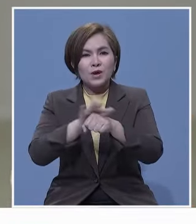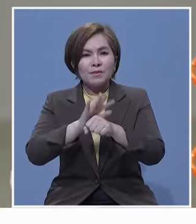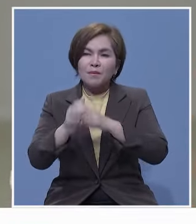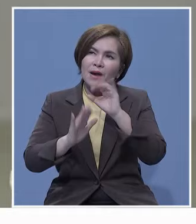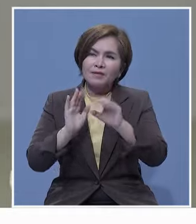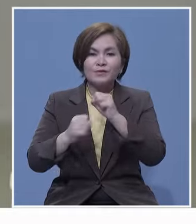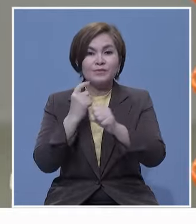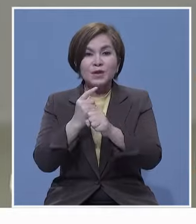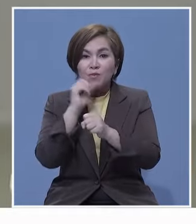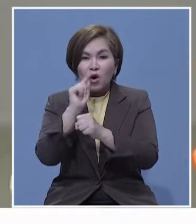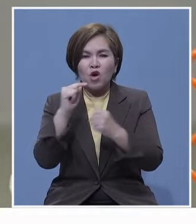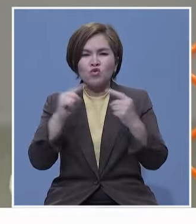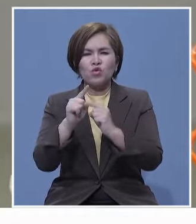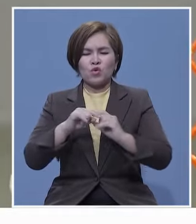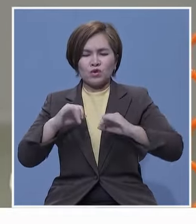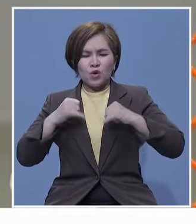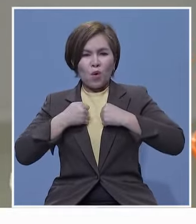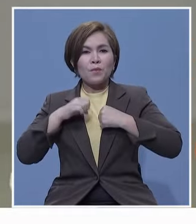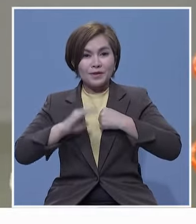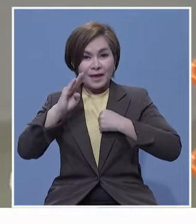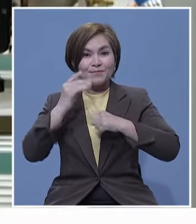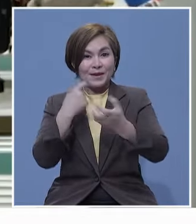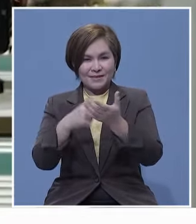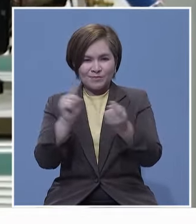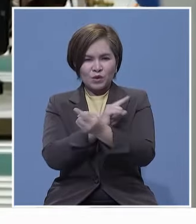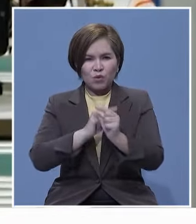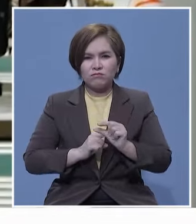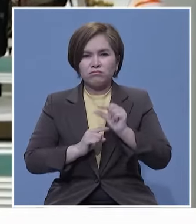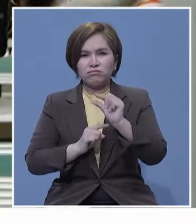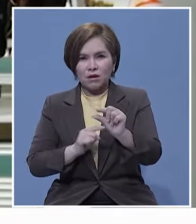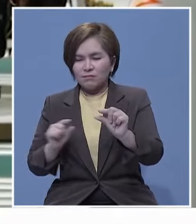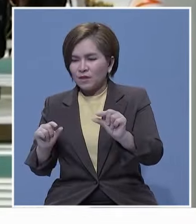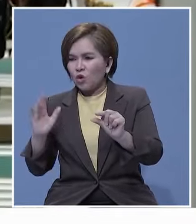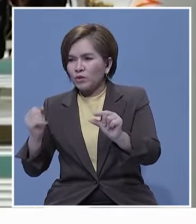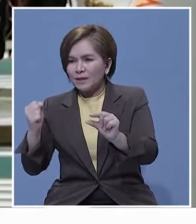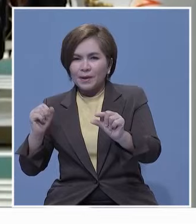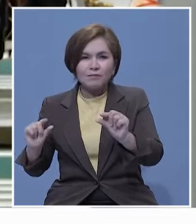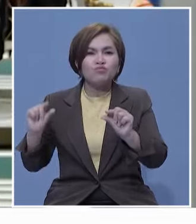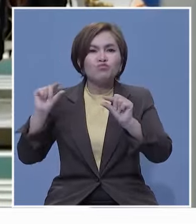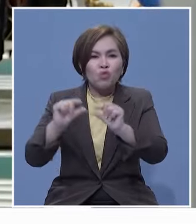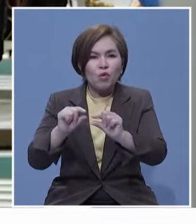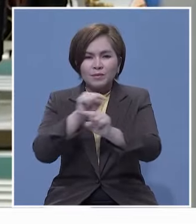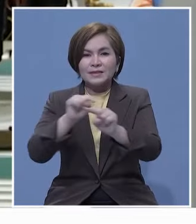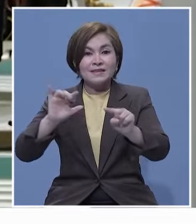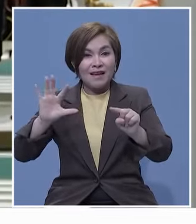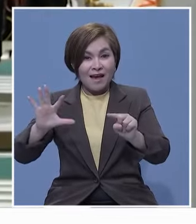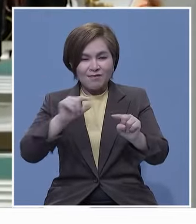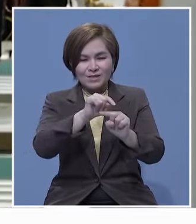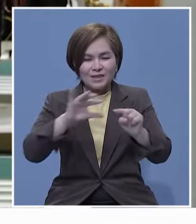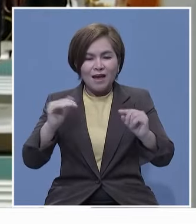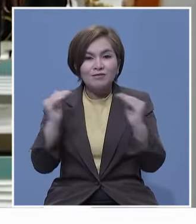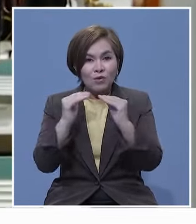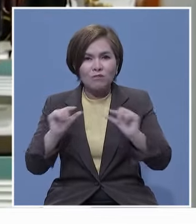เงินสมทบประกันสังคมของฝ่ายนายจ้างและลูกจ้างจากเดิมที่ส่งกันเนี่ยฝ่ายละ 5%ก็ลดลงมาเหลือฝ่ายละ